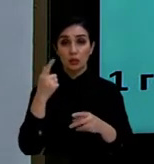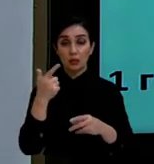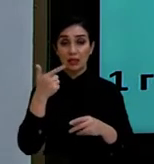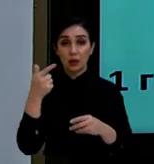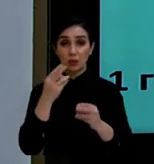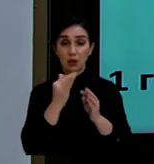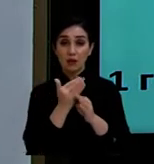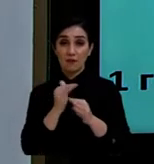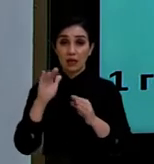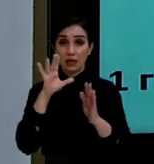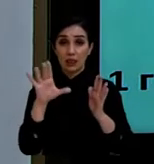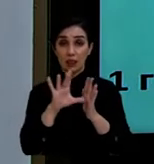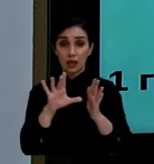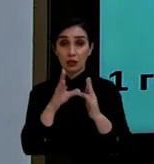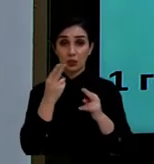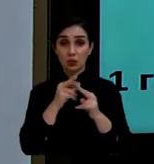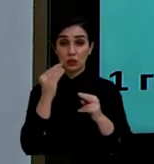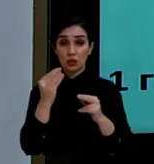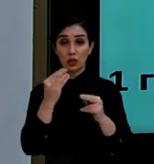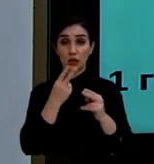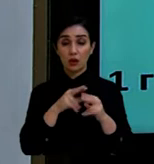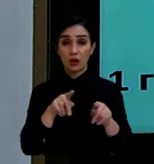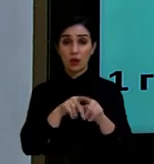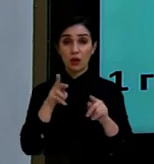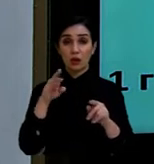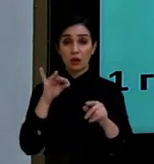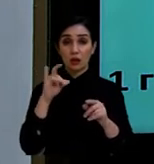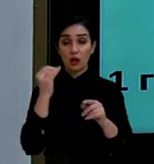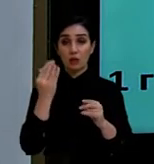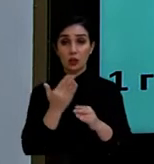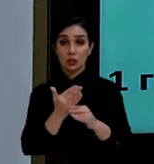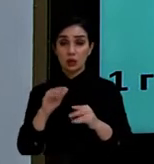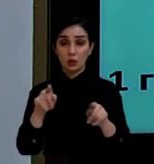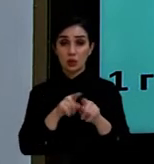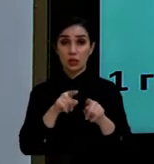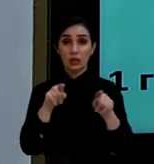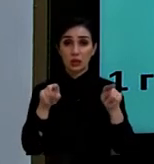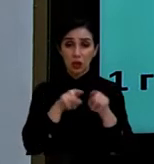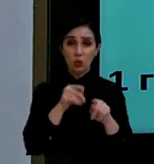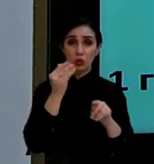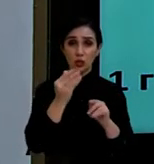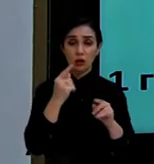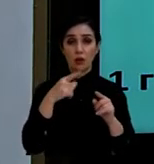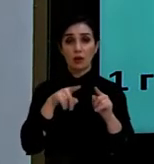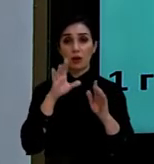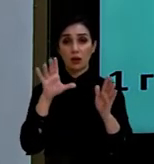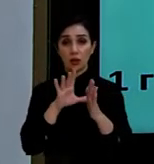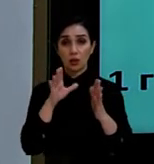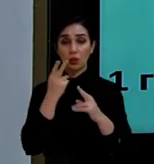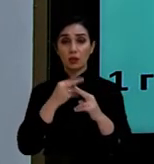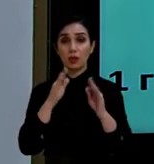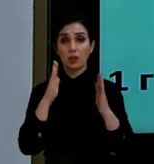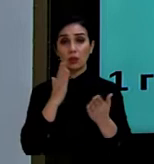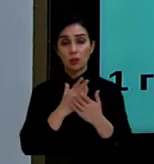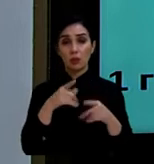когда выделяет энергию при делении, при расщеплении ядра урана, выделяется такое же количество энергии, как,